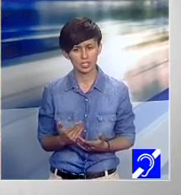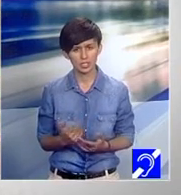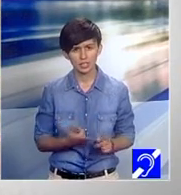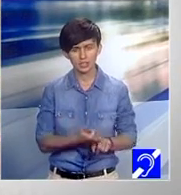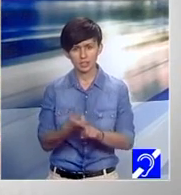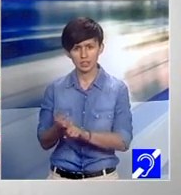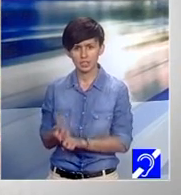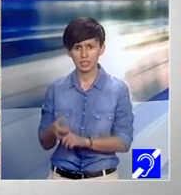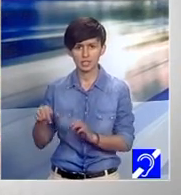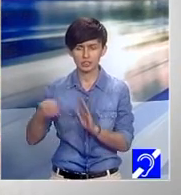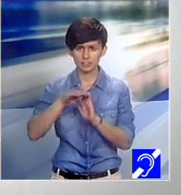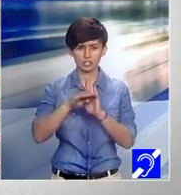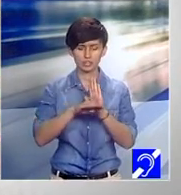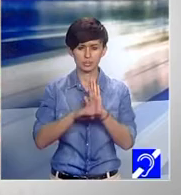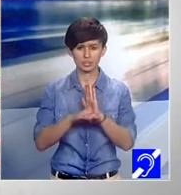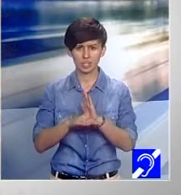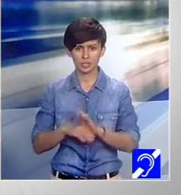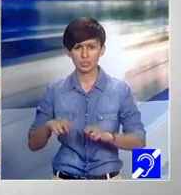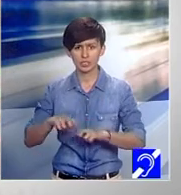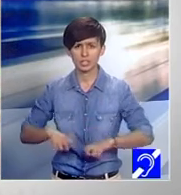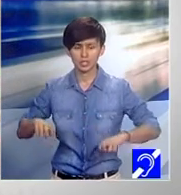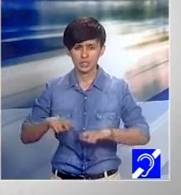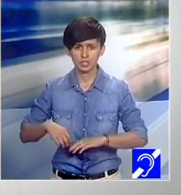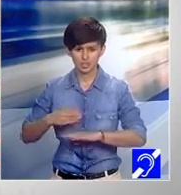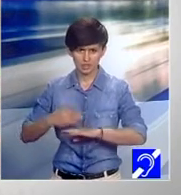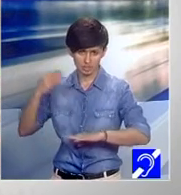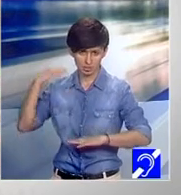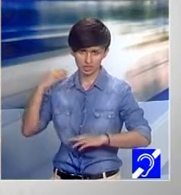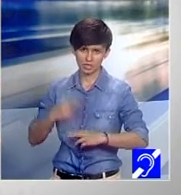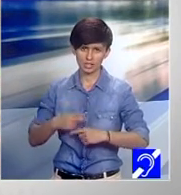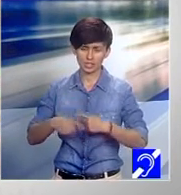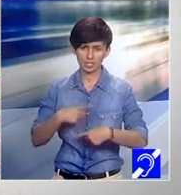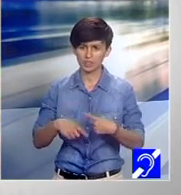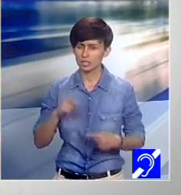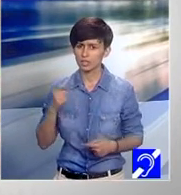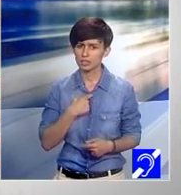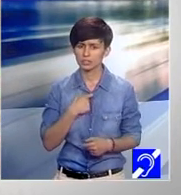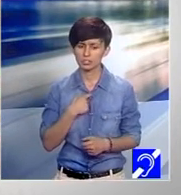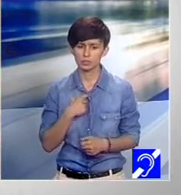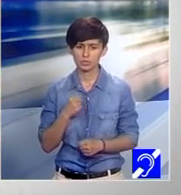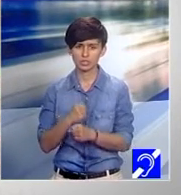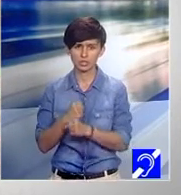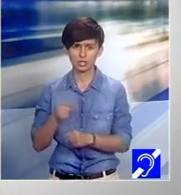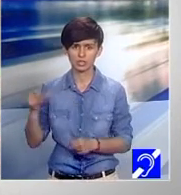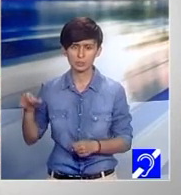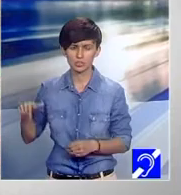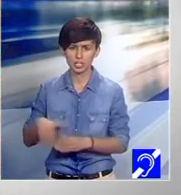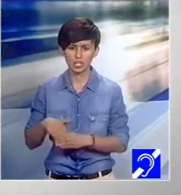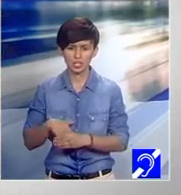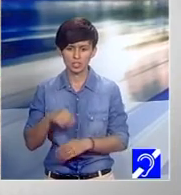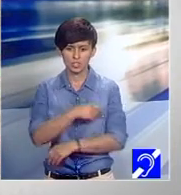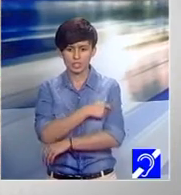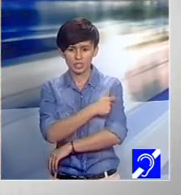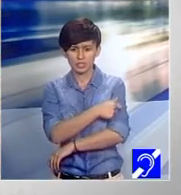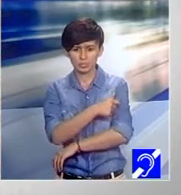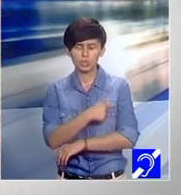legată de aceste programe de screening este aceea că în cadrul programului de screening nu pot să lucreze persoane angajate în spital, ci doar cu